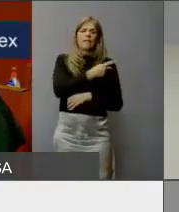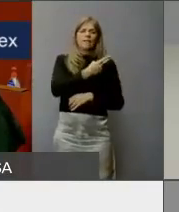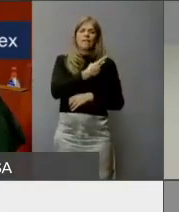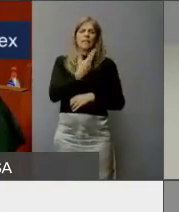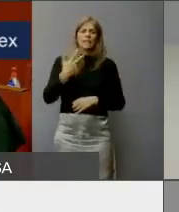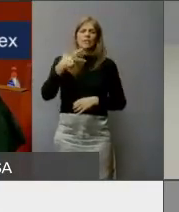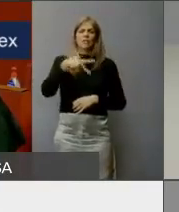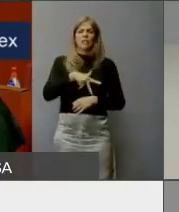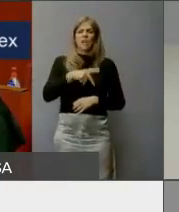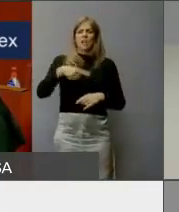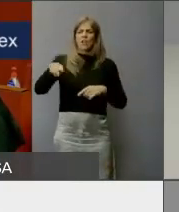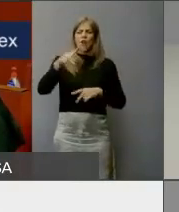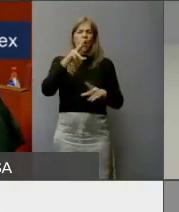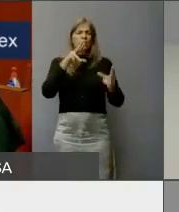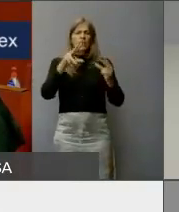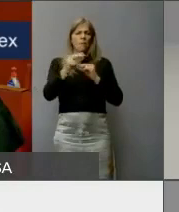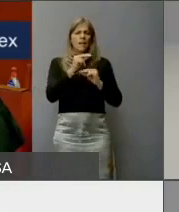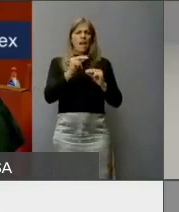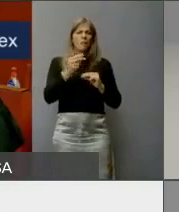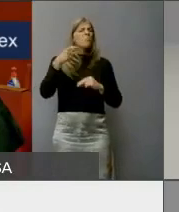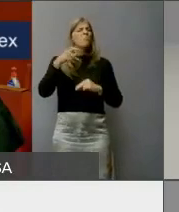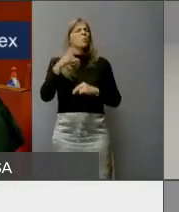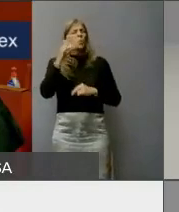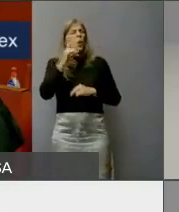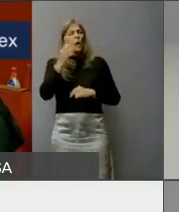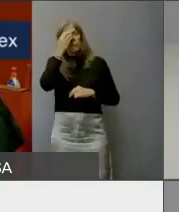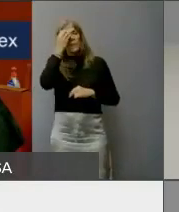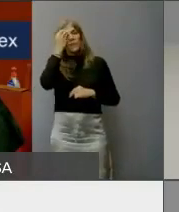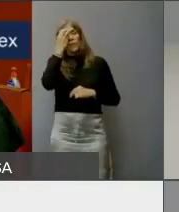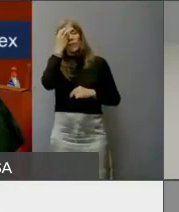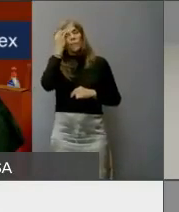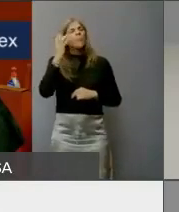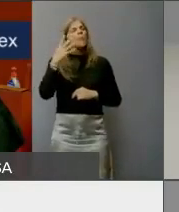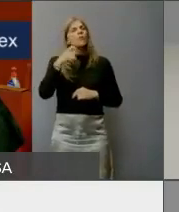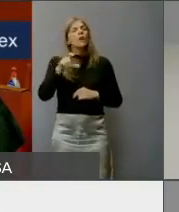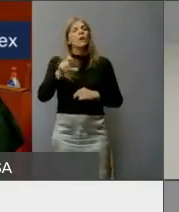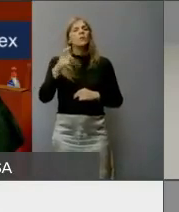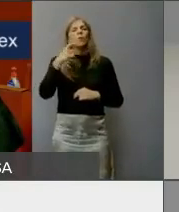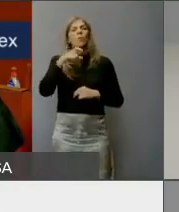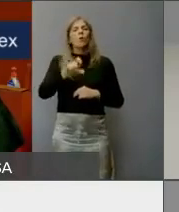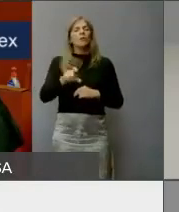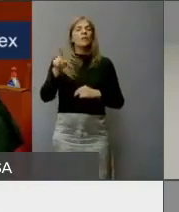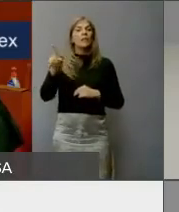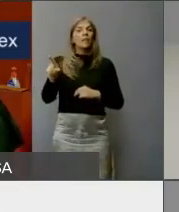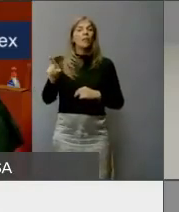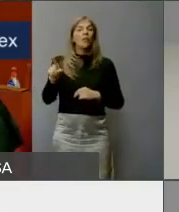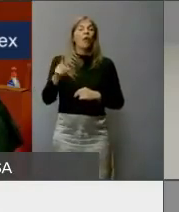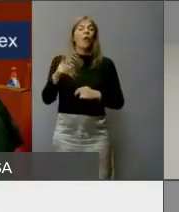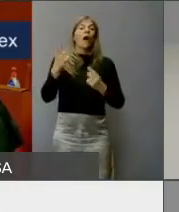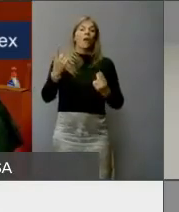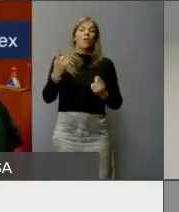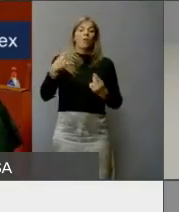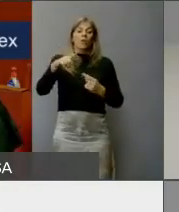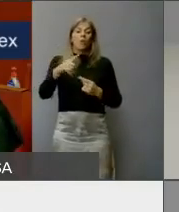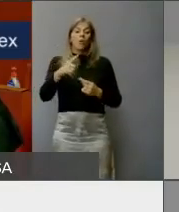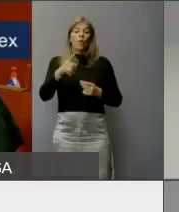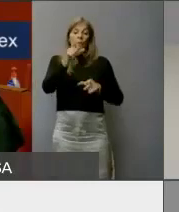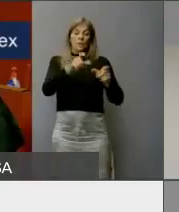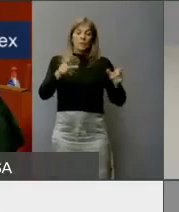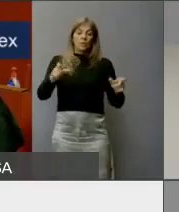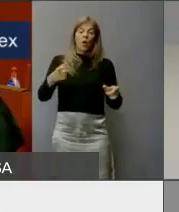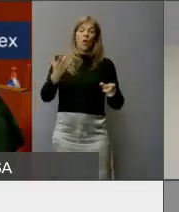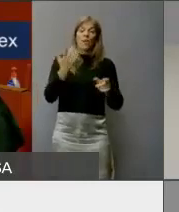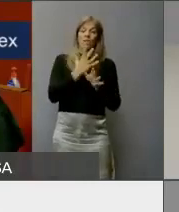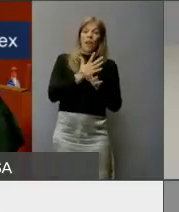ragazzi cosa perché dà fastidio il fatto di definire e dire che per meglio valorizzare le fragilità dei